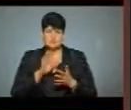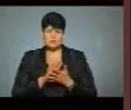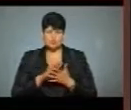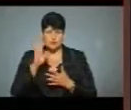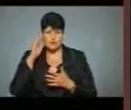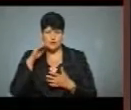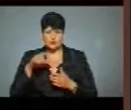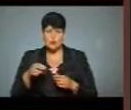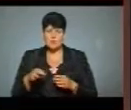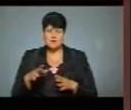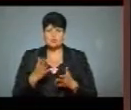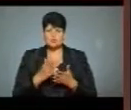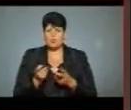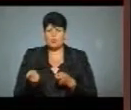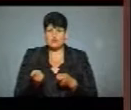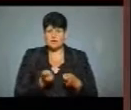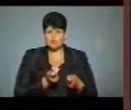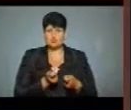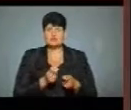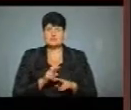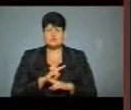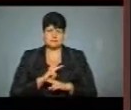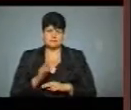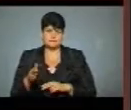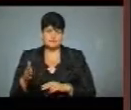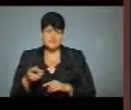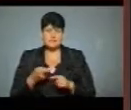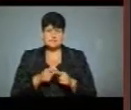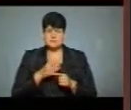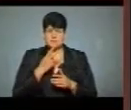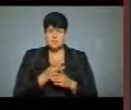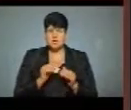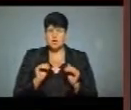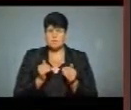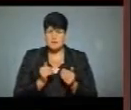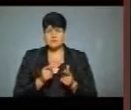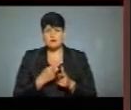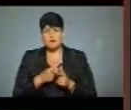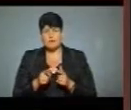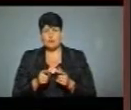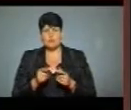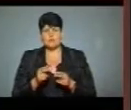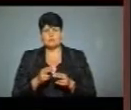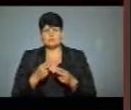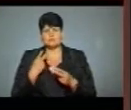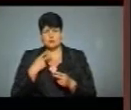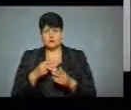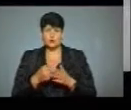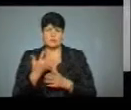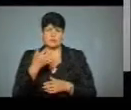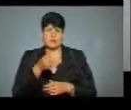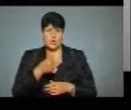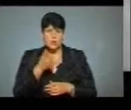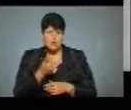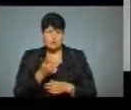водних об'єктів, що потягнуло за собою загибель водних ресурсів». Стаття передбачає обмеження або позбавлення волі до 5 років.